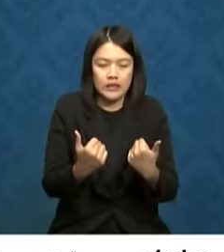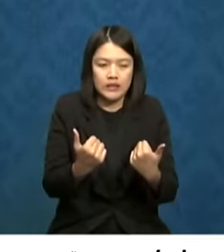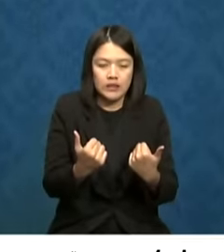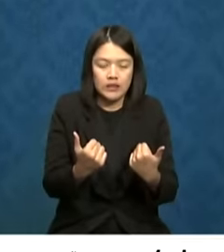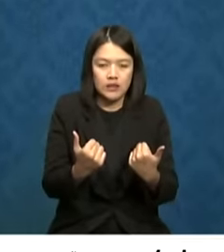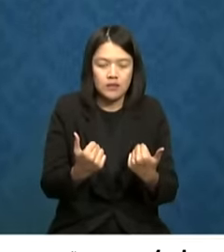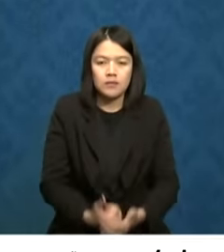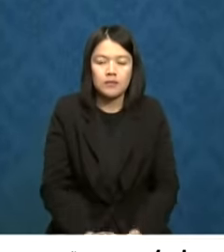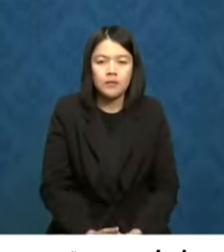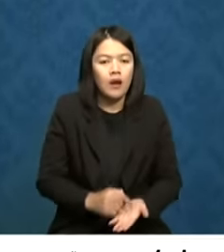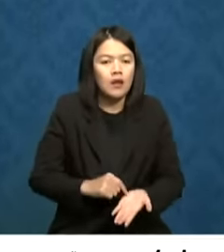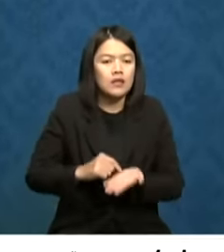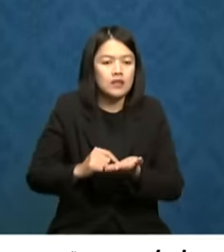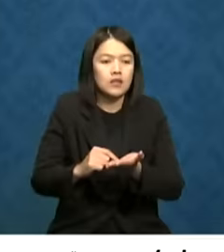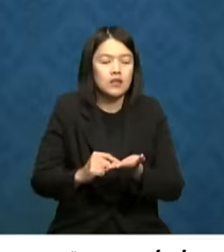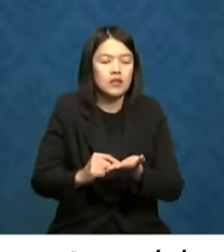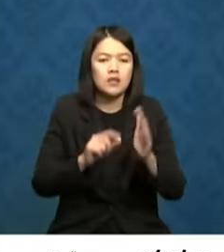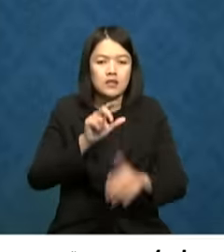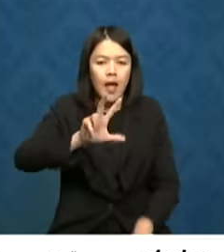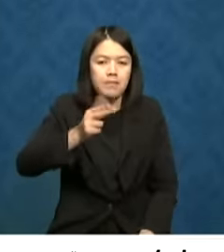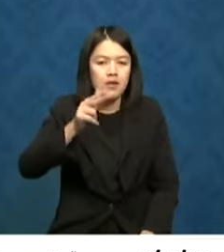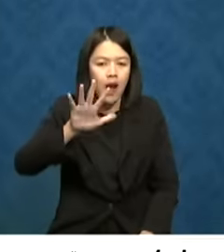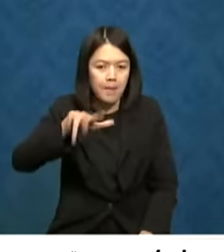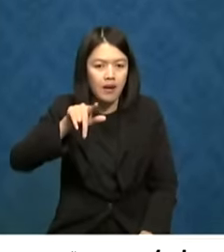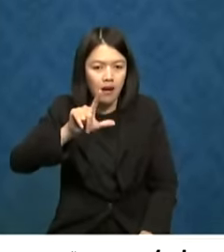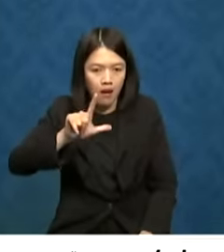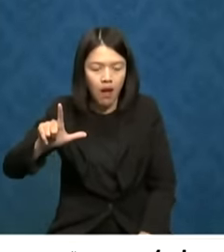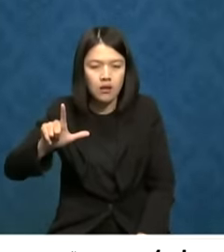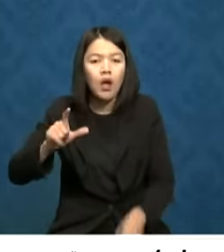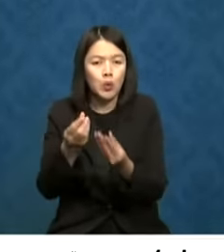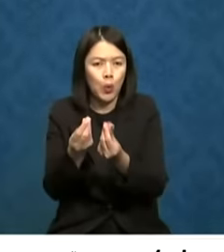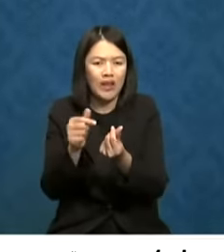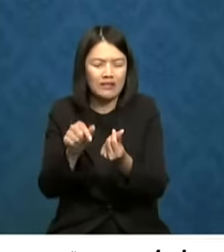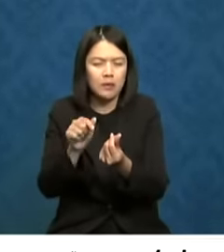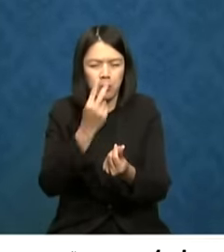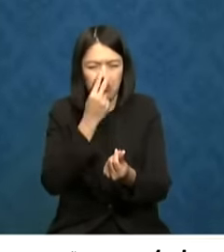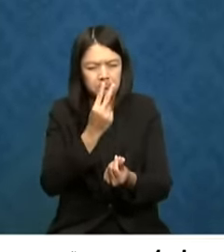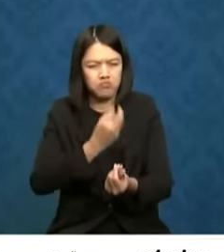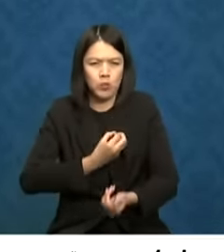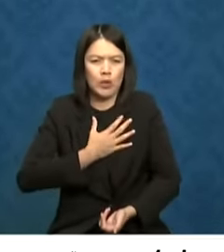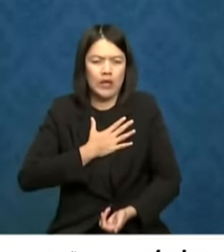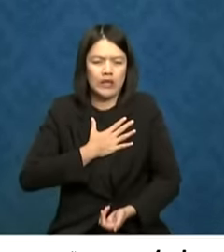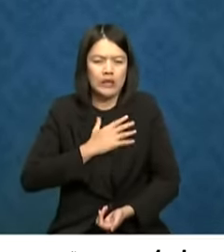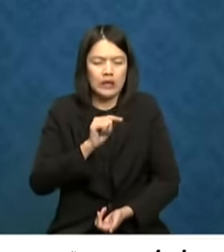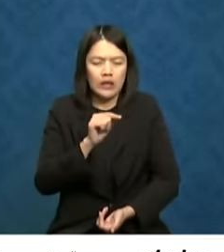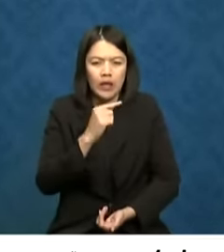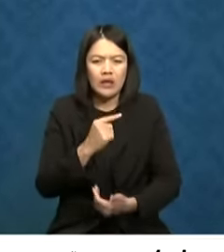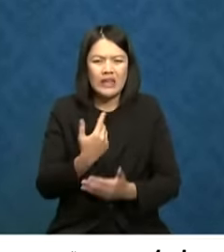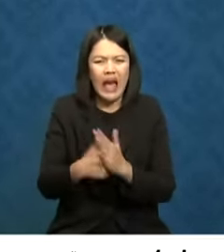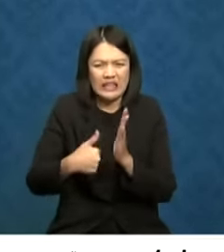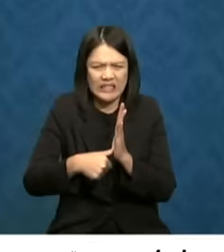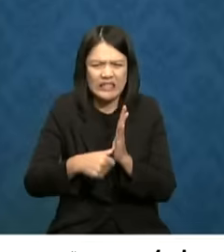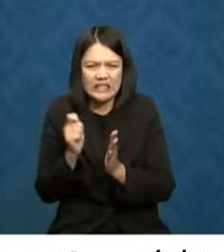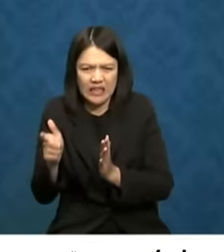นี้เสนอเปลี่ยนแปลง 35,000ล้านซึ่งเป็นตัวเลขที่ผมคิดว่าน่าตกใจแล้วเดิมต้องการจะไปใช้หนี้ให้กับ